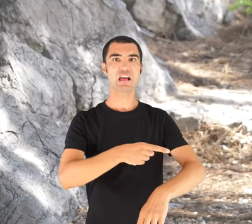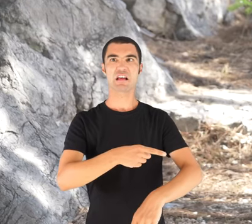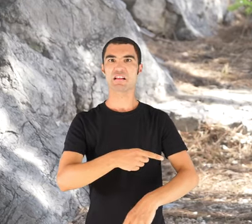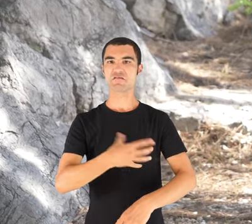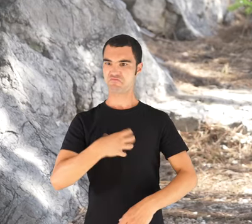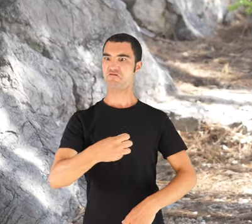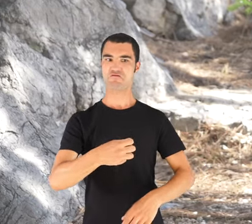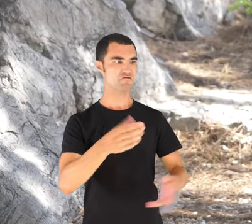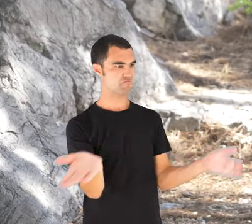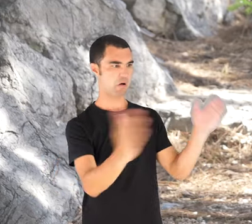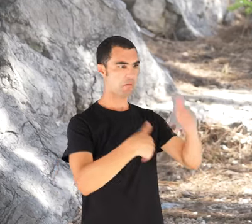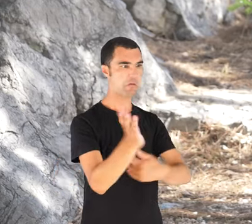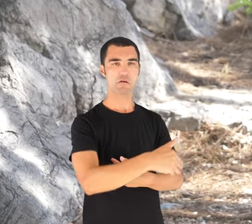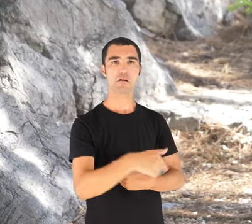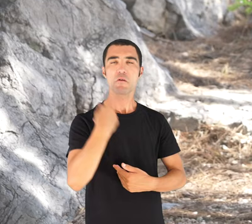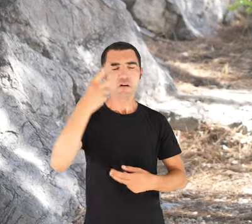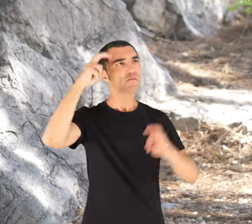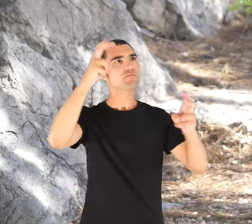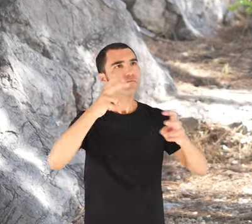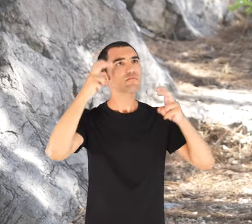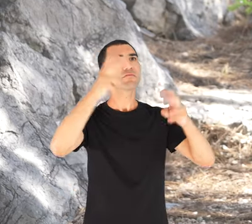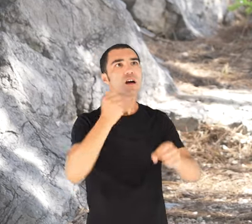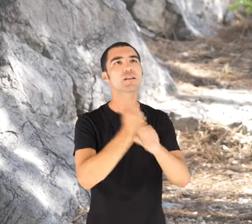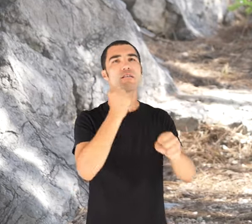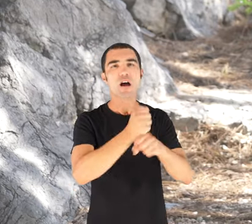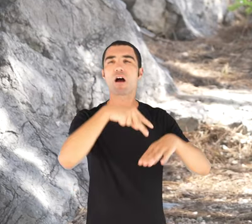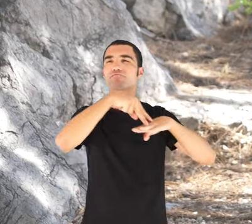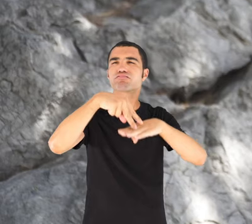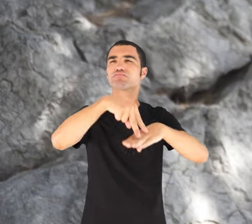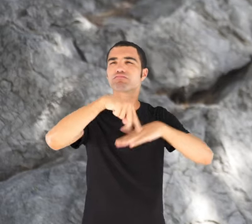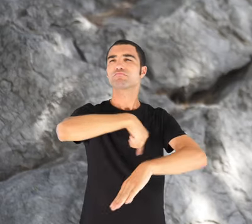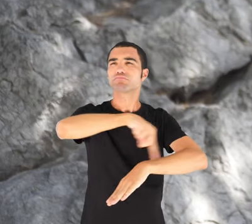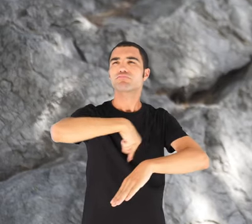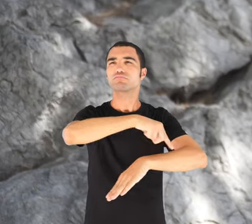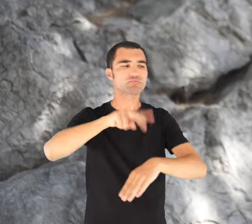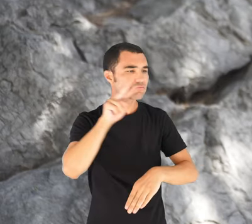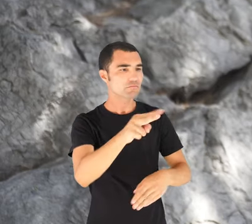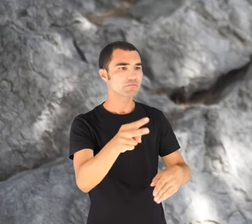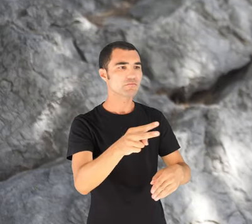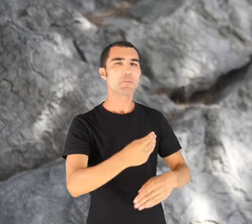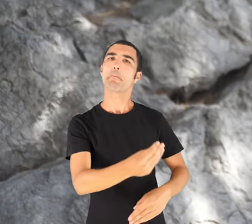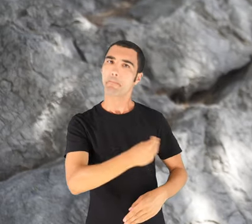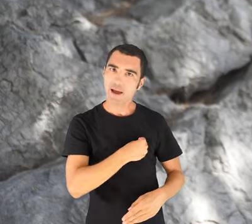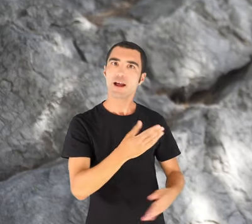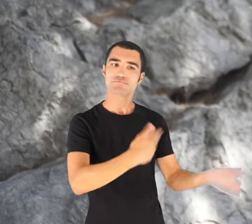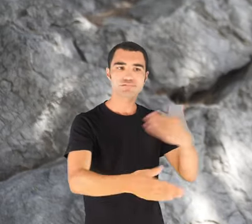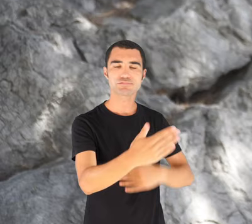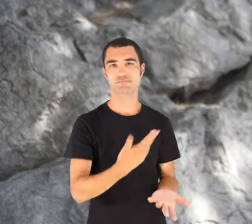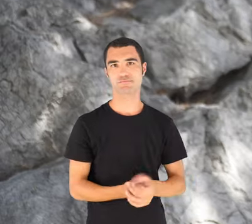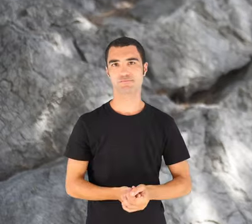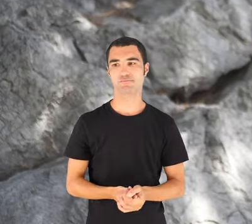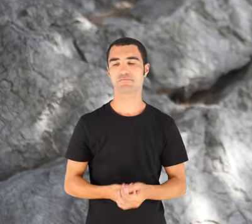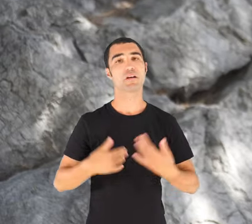xapat. I és normal, tantes hores damunt d'aquell barco. El que són les xarxes les arregla fins